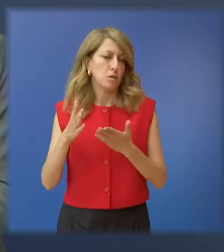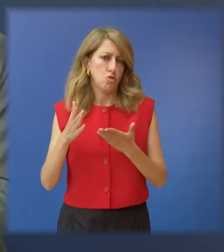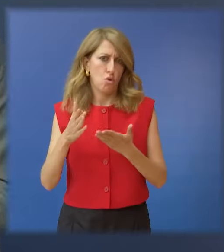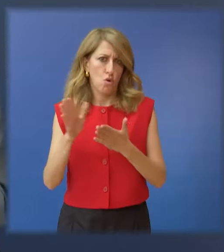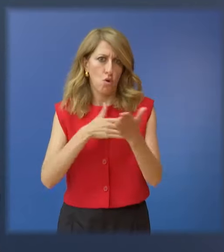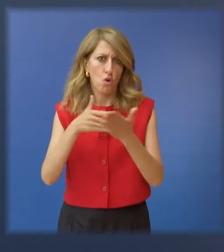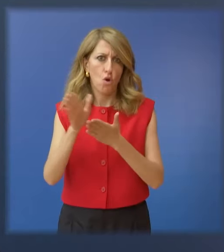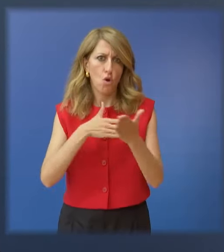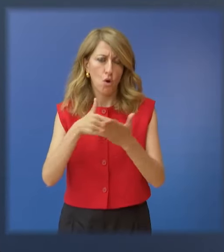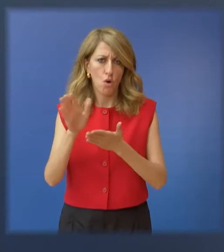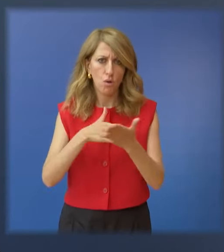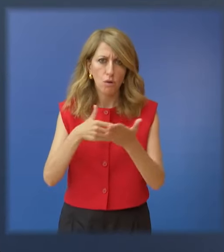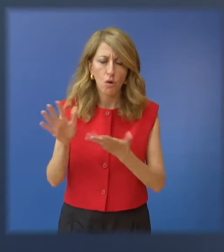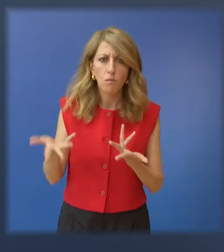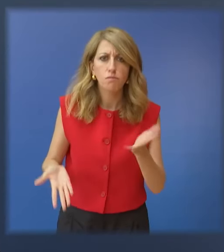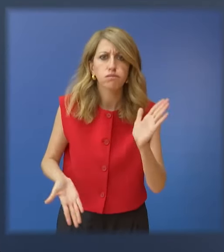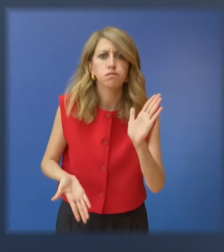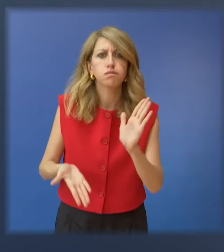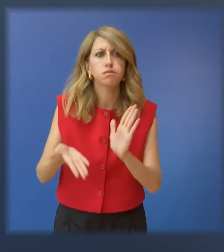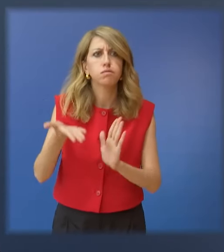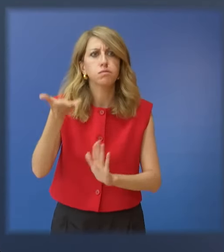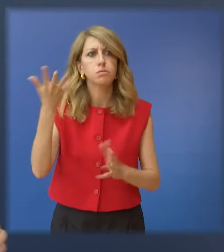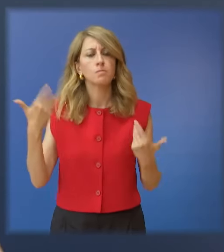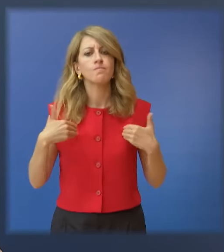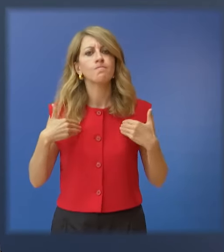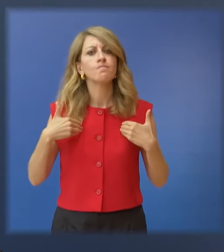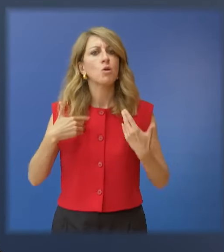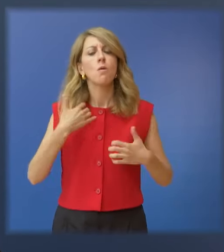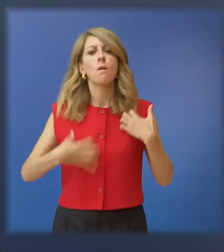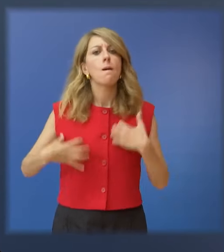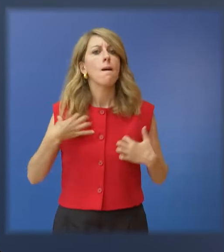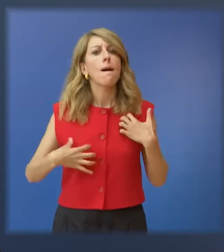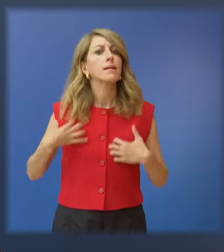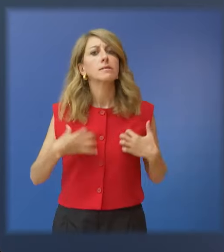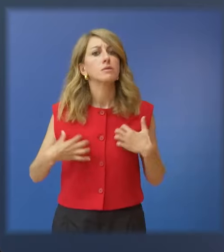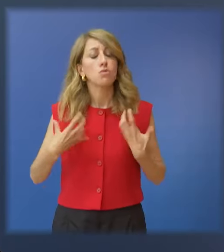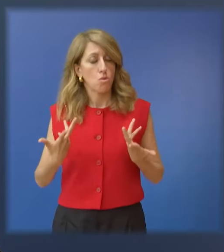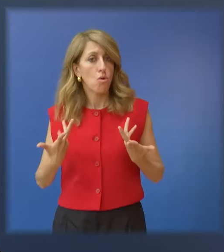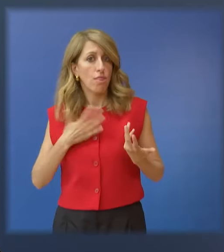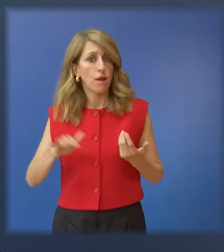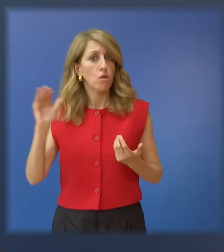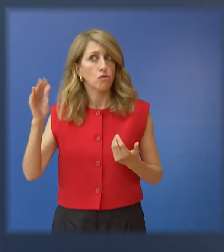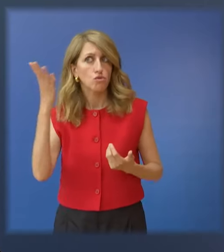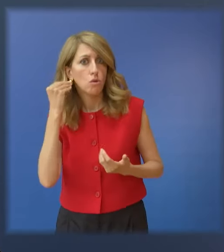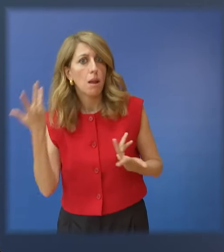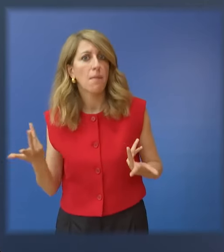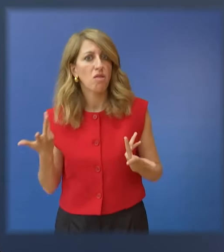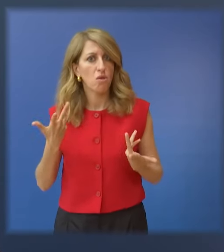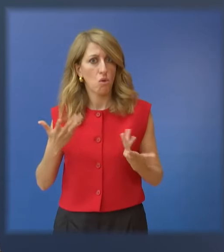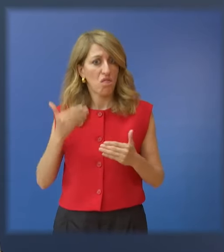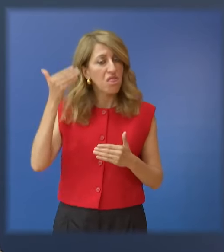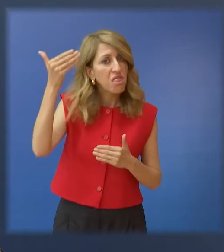που είναι η δεη χαμηλότερη και οι υπόλοιποι είναι πολύ ψηλά εμένα με ενδιαφέρει αν θα υπάρξει επιδότηση τους επόμενους μήνες α υπάρχει σκέψη